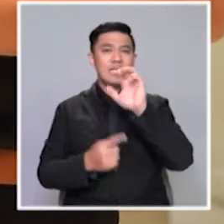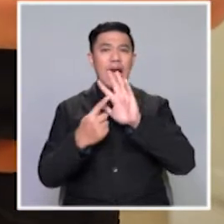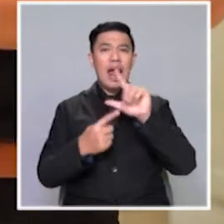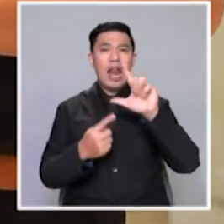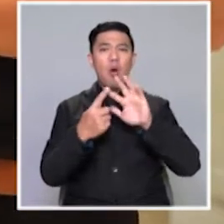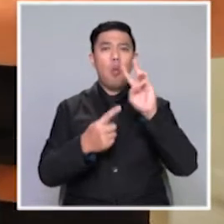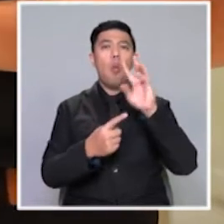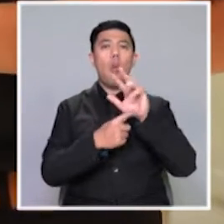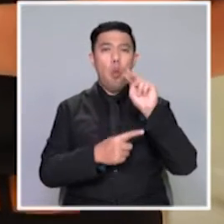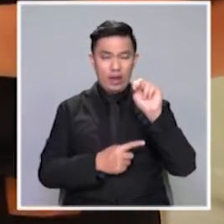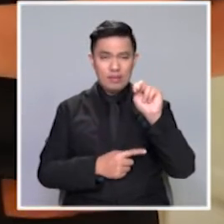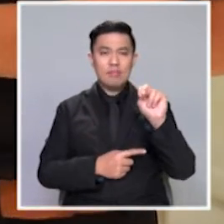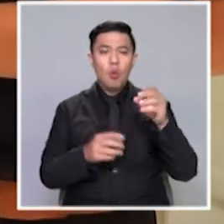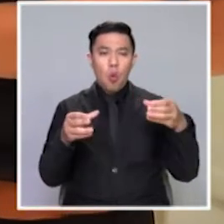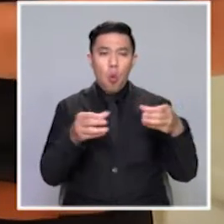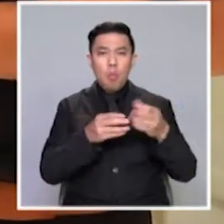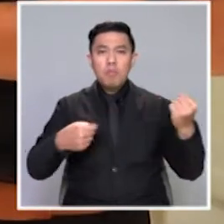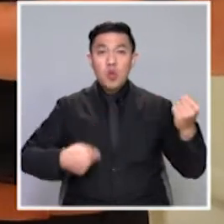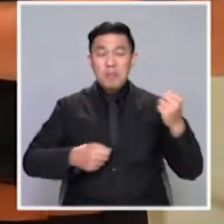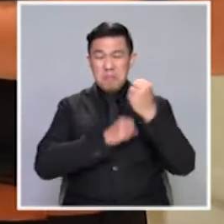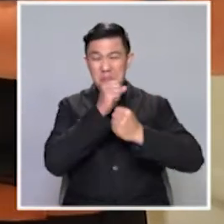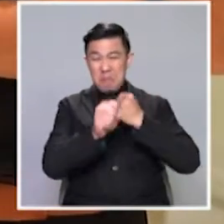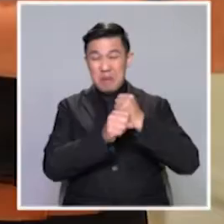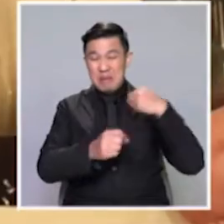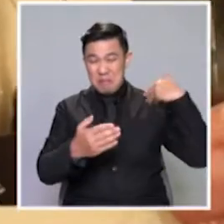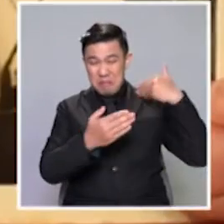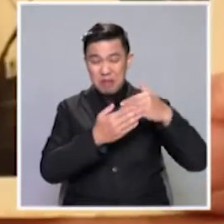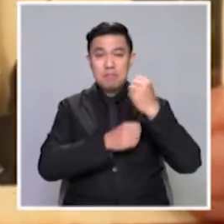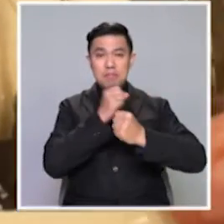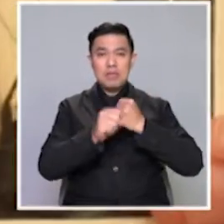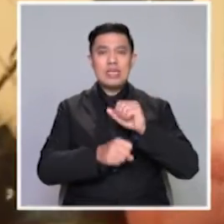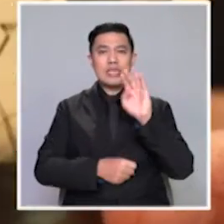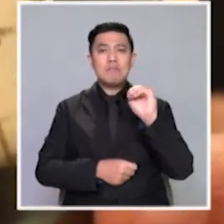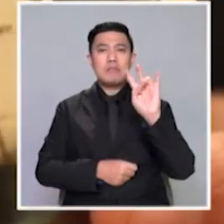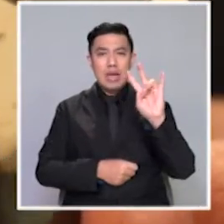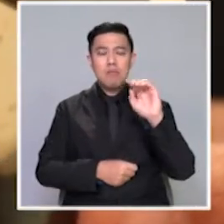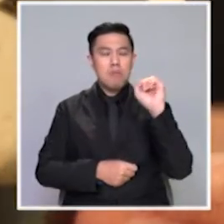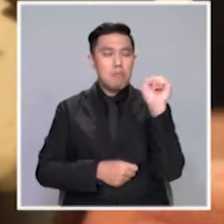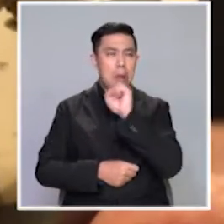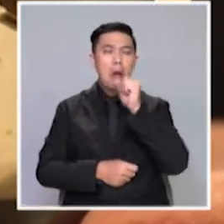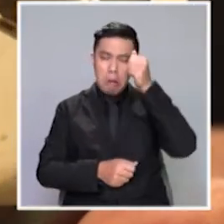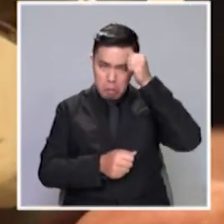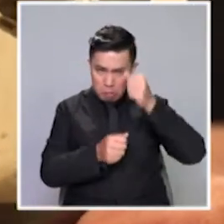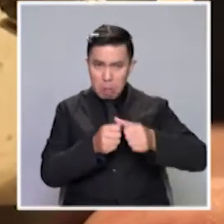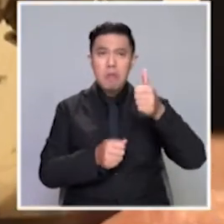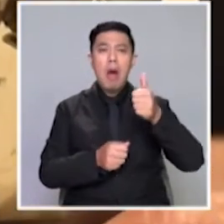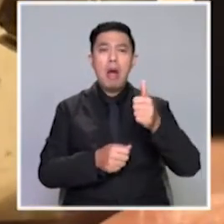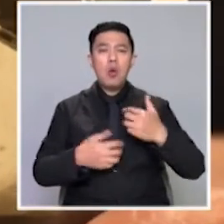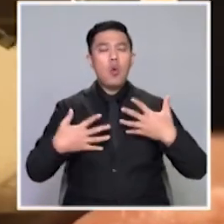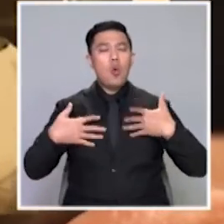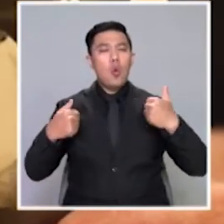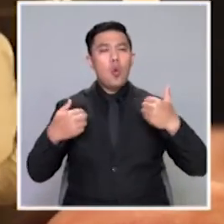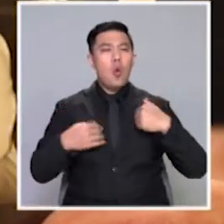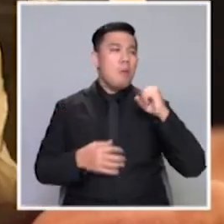มกับวงอส.วันศุกร์แม้47ปีผ่านมาแล้วแต่เธอยังคงจำบทเพลงนี้ได้ขึ้นใจและมีความสุขทุกครั้ง